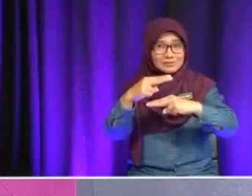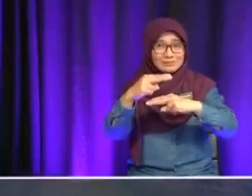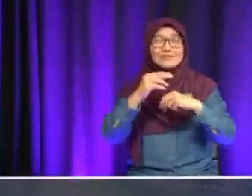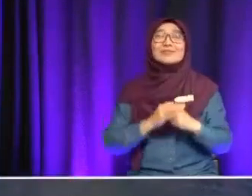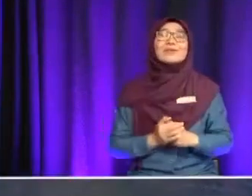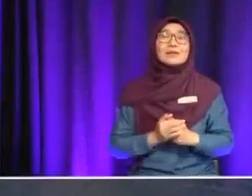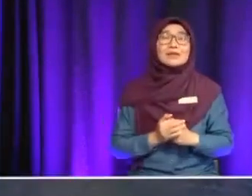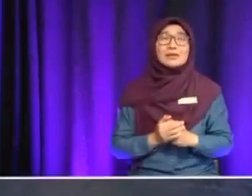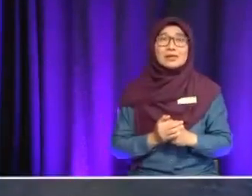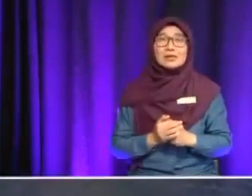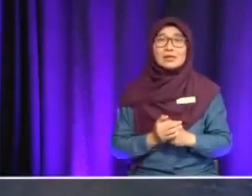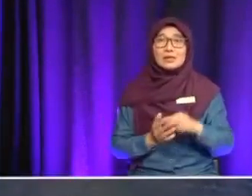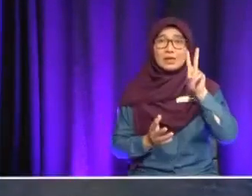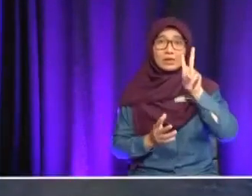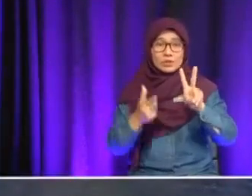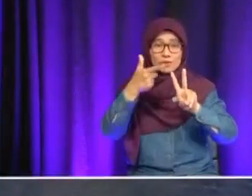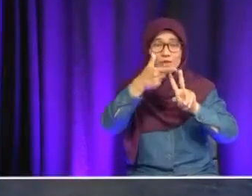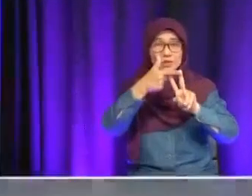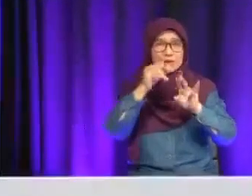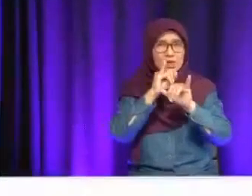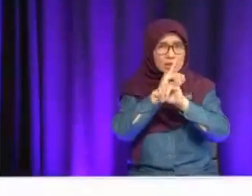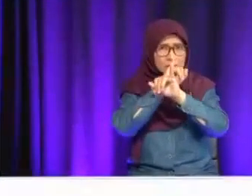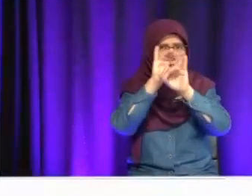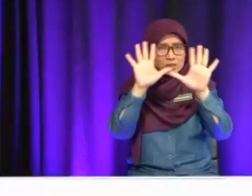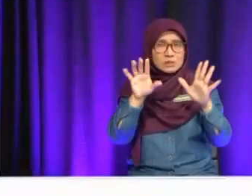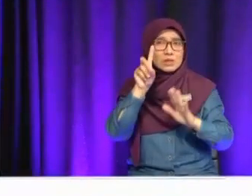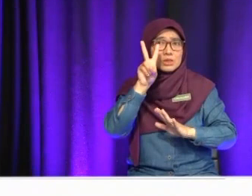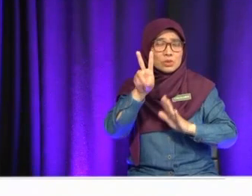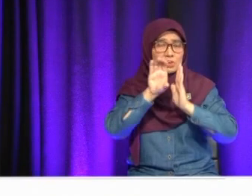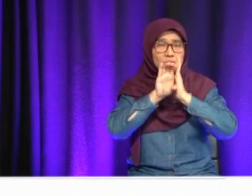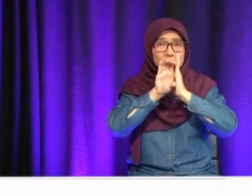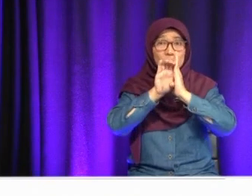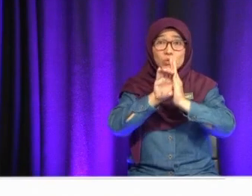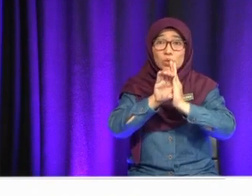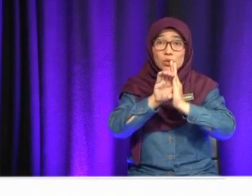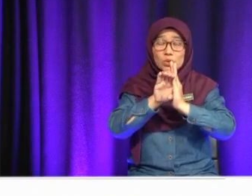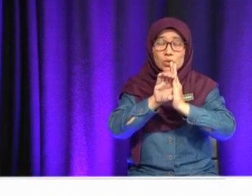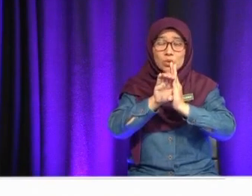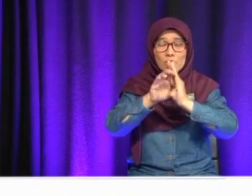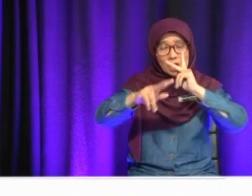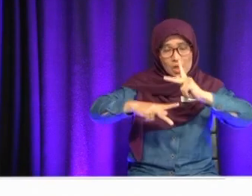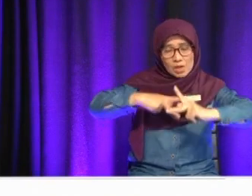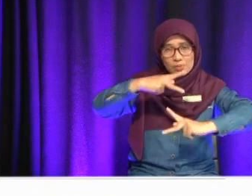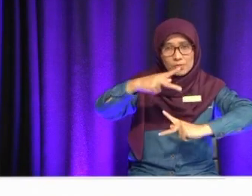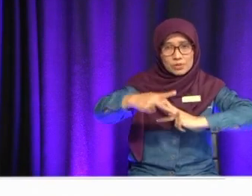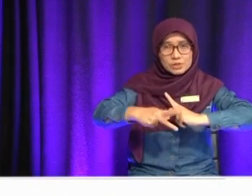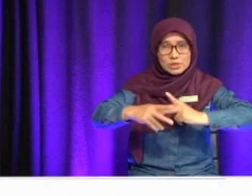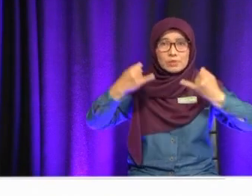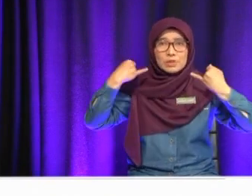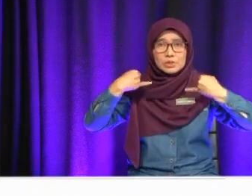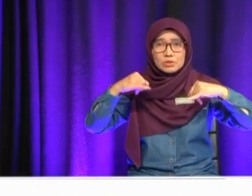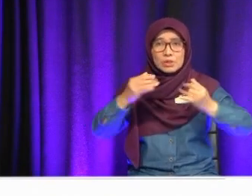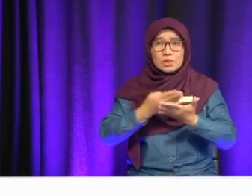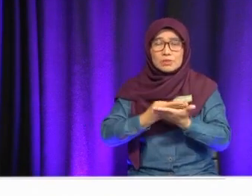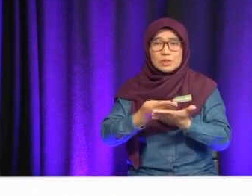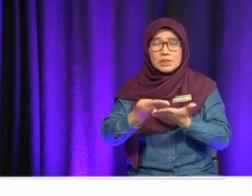seterusnya yang kedua, jelaskan dua contoh proses jual beli selain